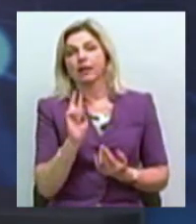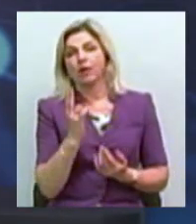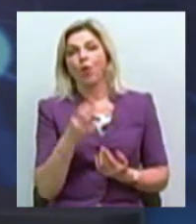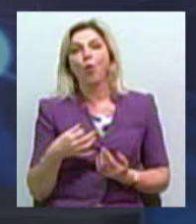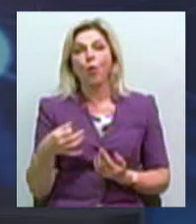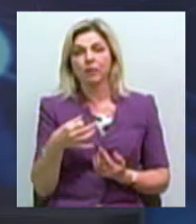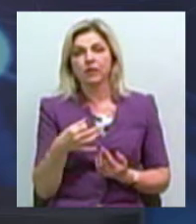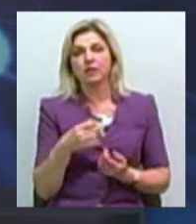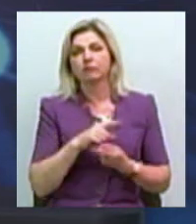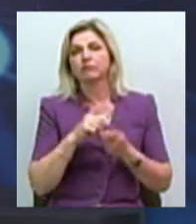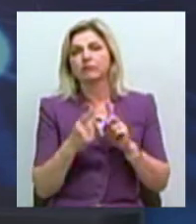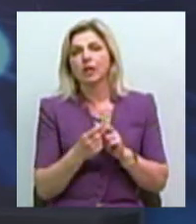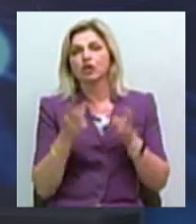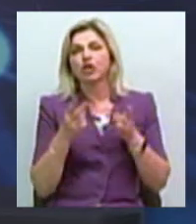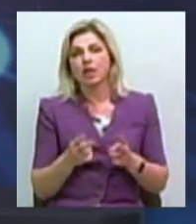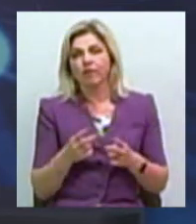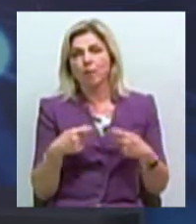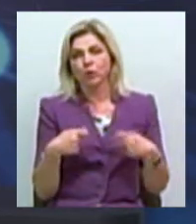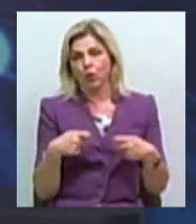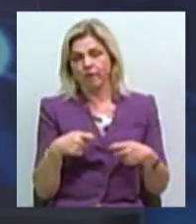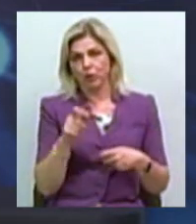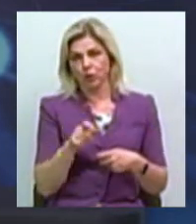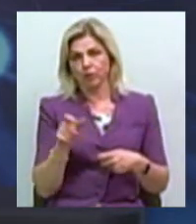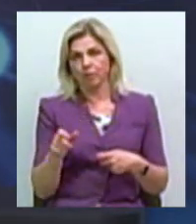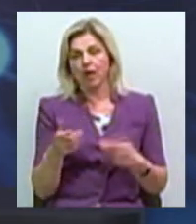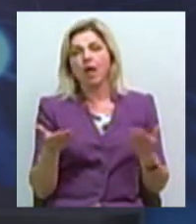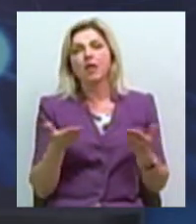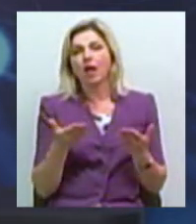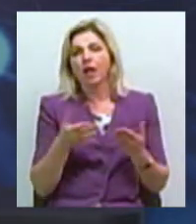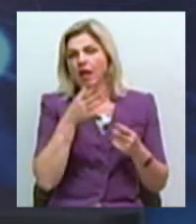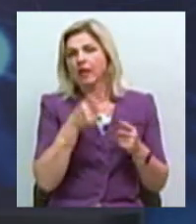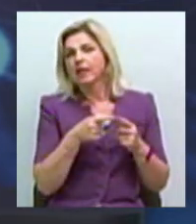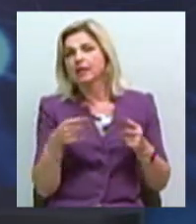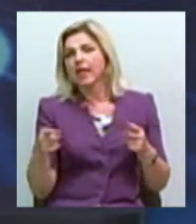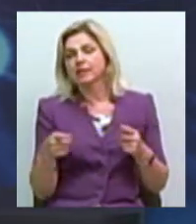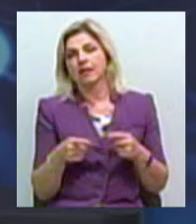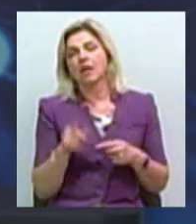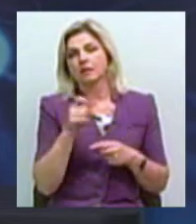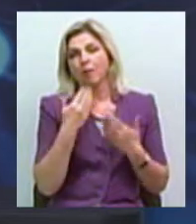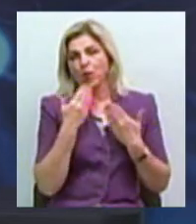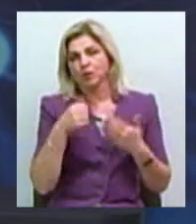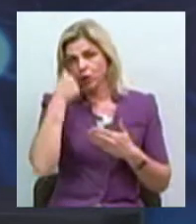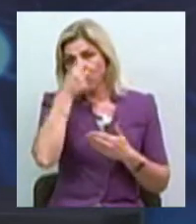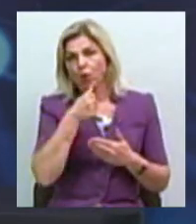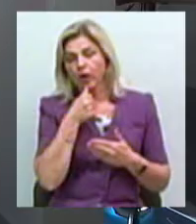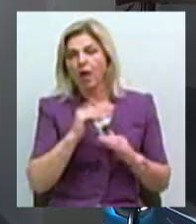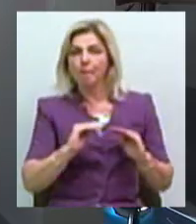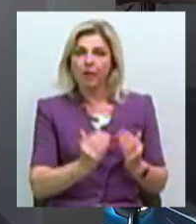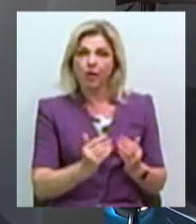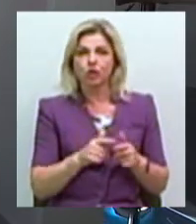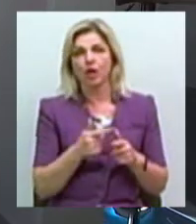області стали жертвами торгівлі людьми? Яка тенденція за останні роки? Їх кількість збільшується чи